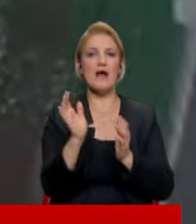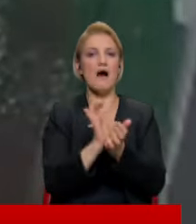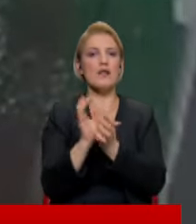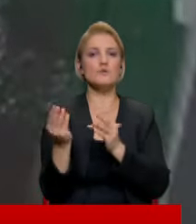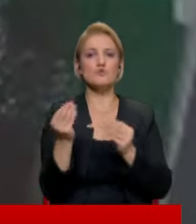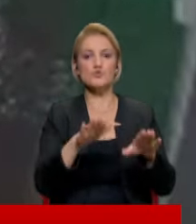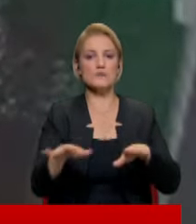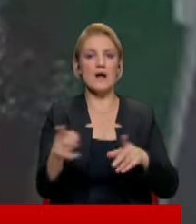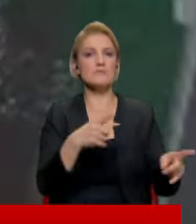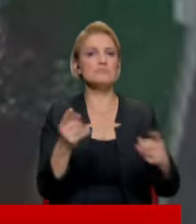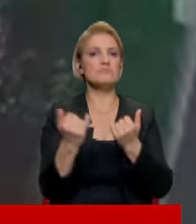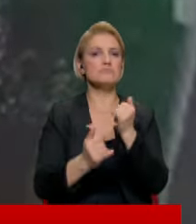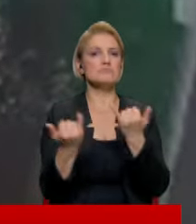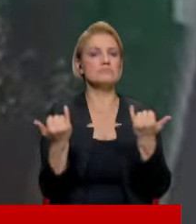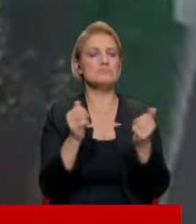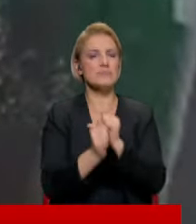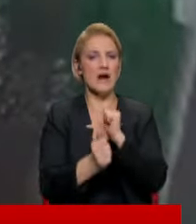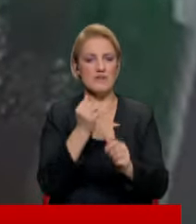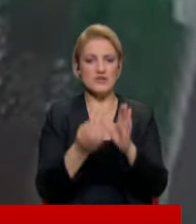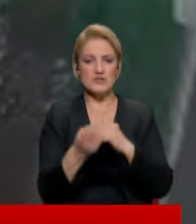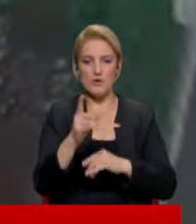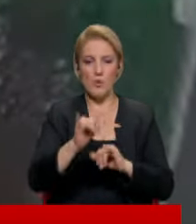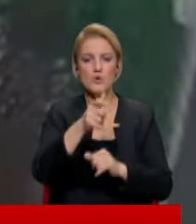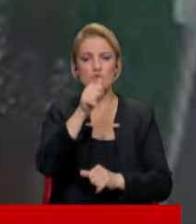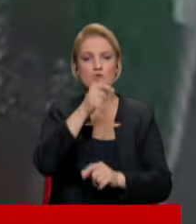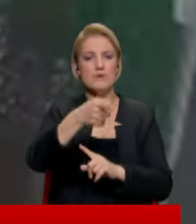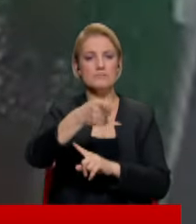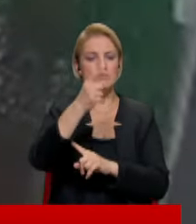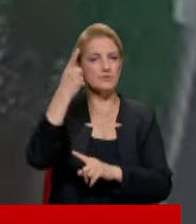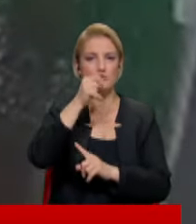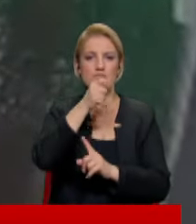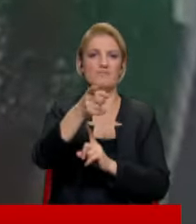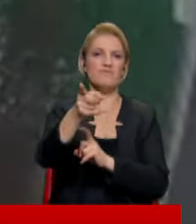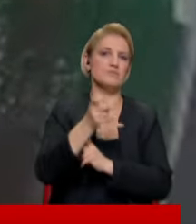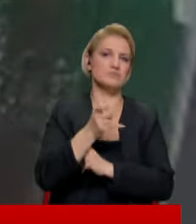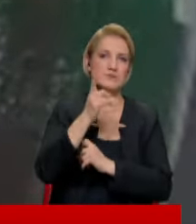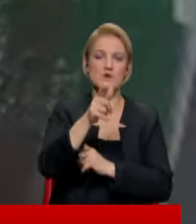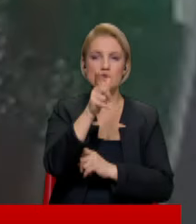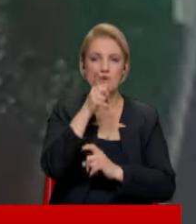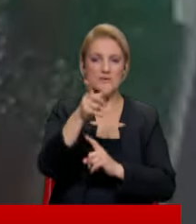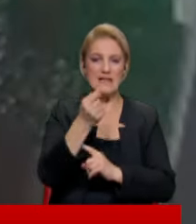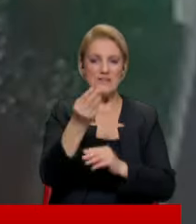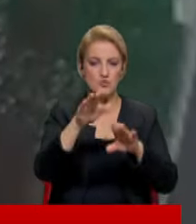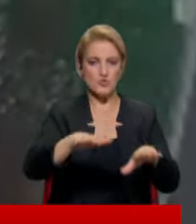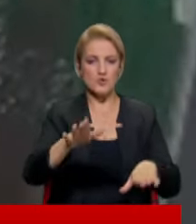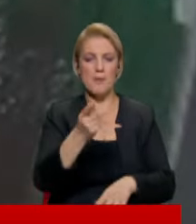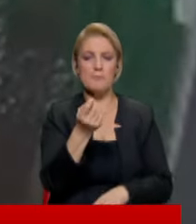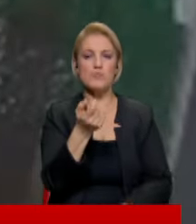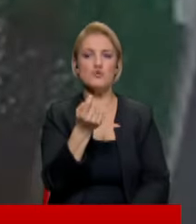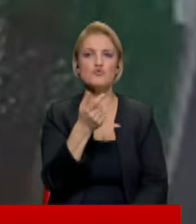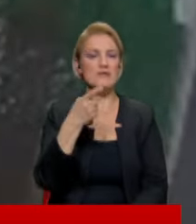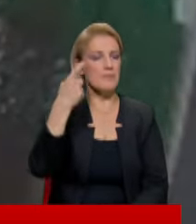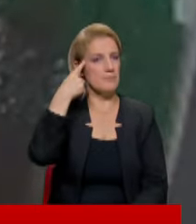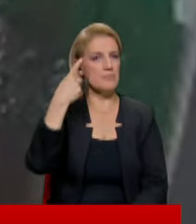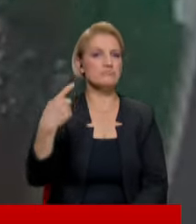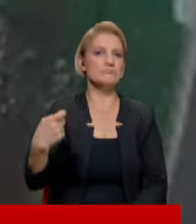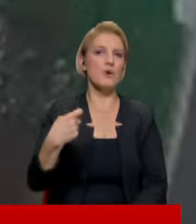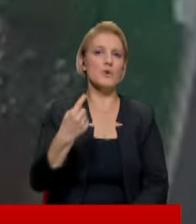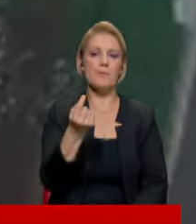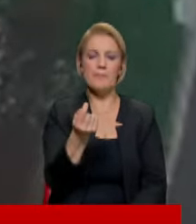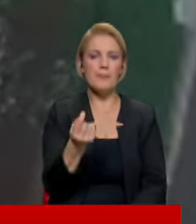arasında kavga çıktı biri oyun oynarken su tabancasıyla diğerine su sıktı su sıkılan çocuk da boncuk tabancasıyla boncuk